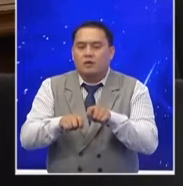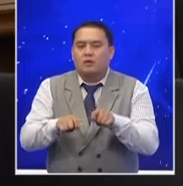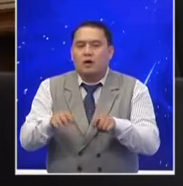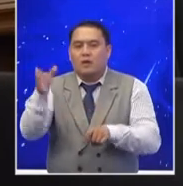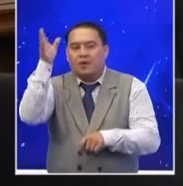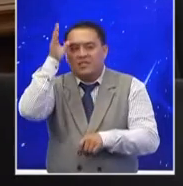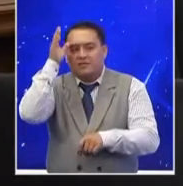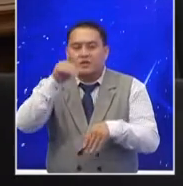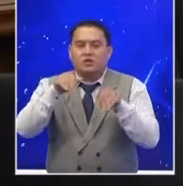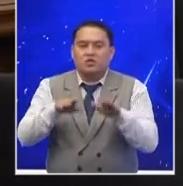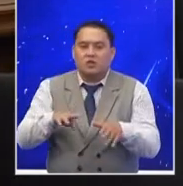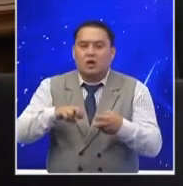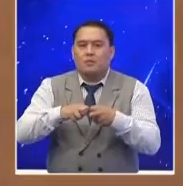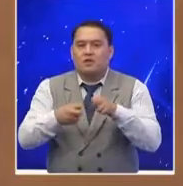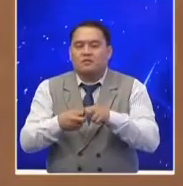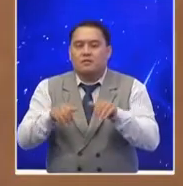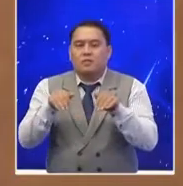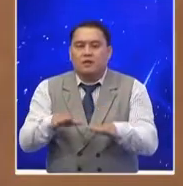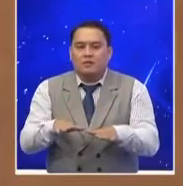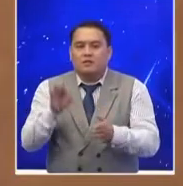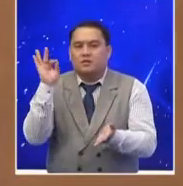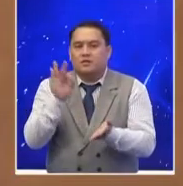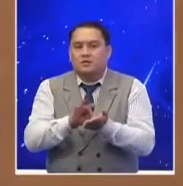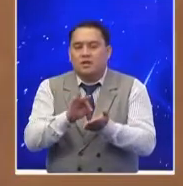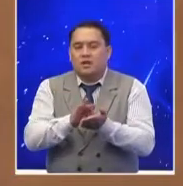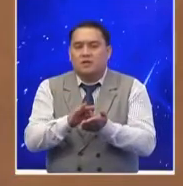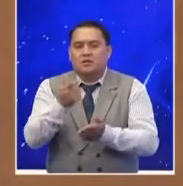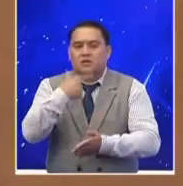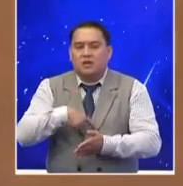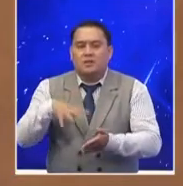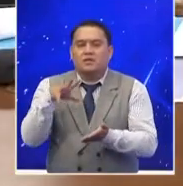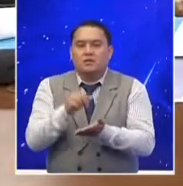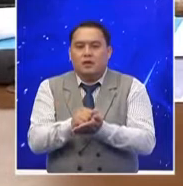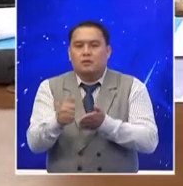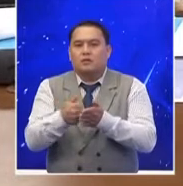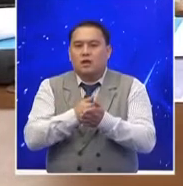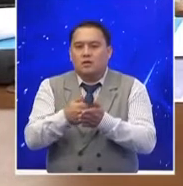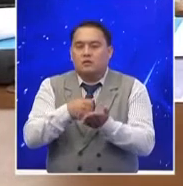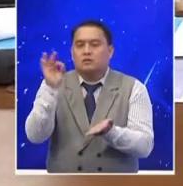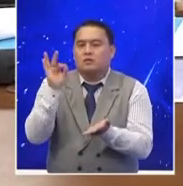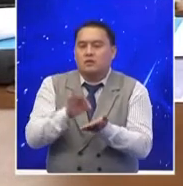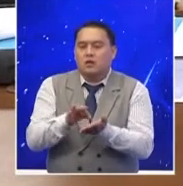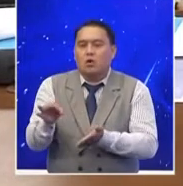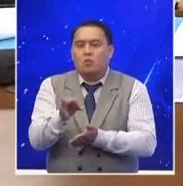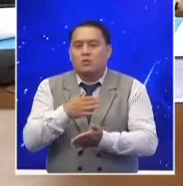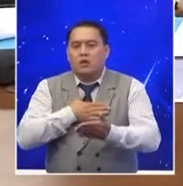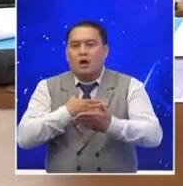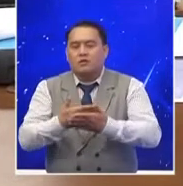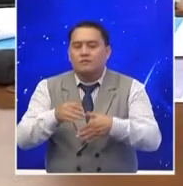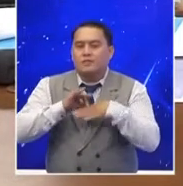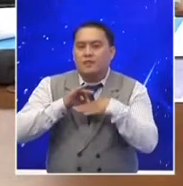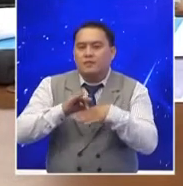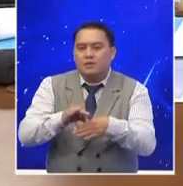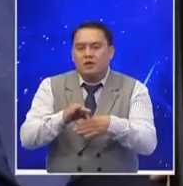образования. Решается проблема сокращения безработицы и увеличения числа самозанятых. Для достижения поставленных целей в области активно реализуются программы